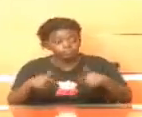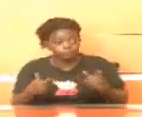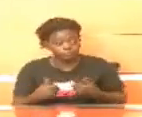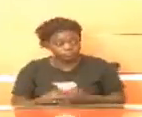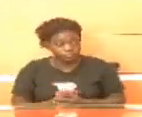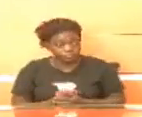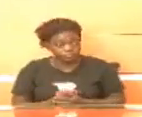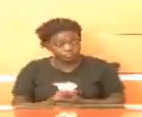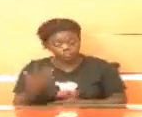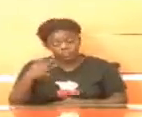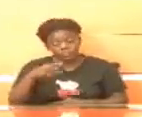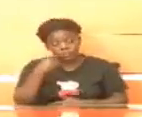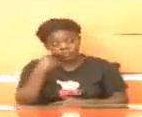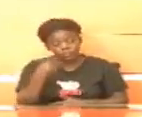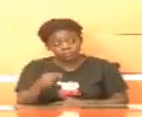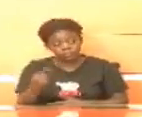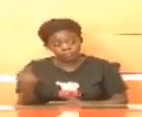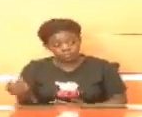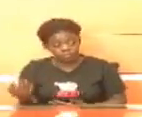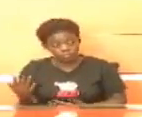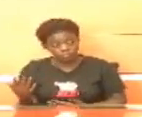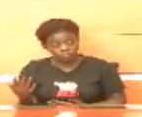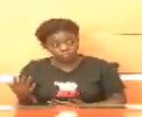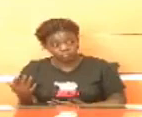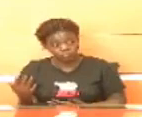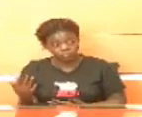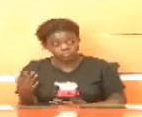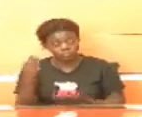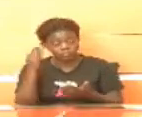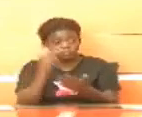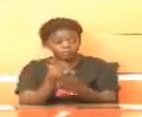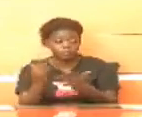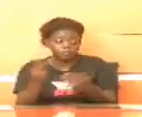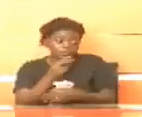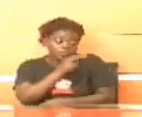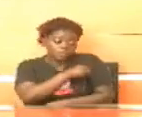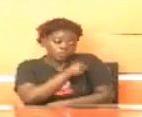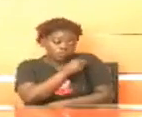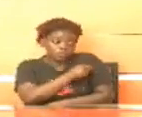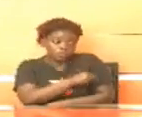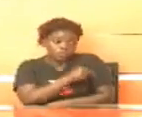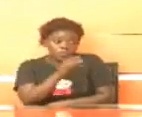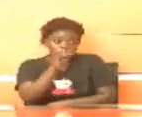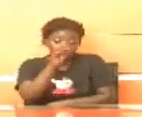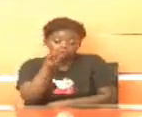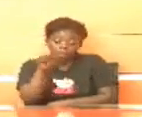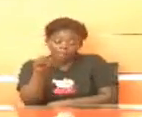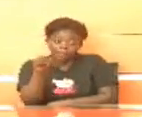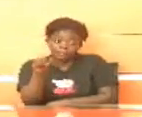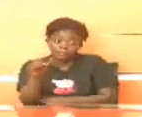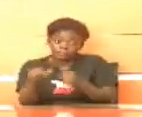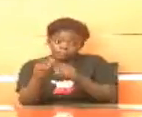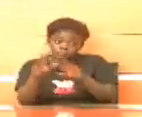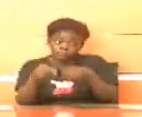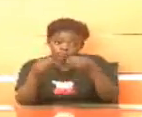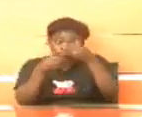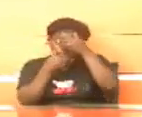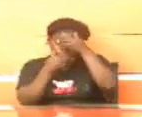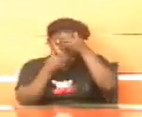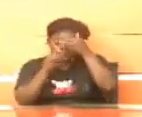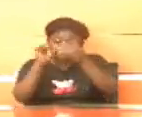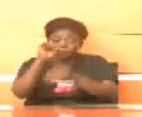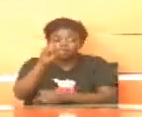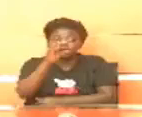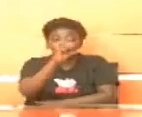gano sijja kugamba nti gagenda kugyawo medical grade oxygen eri gye bali bateekako